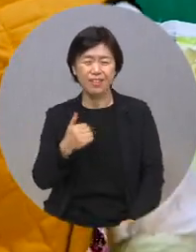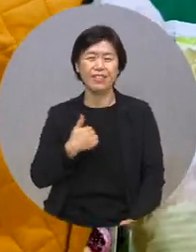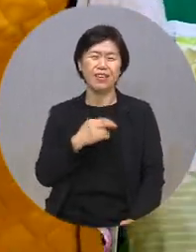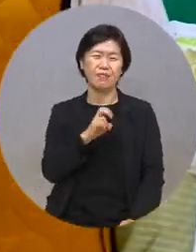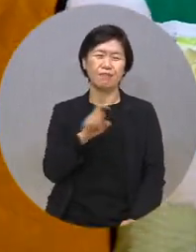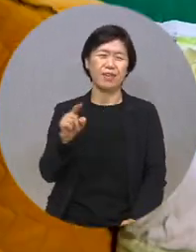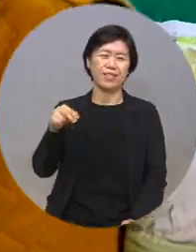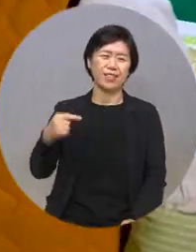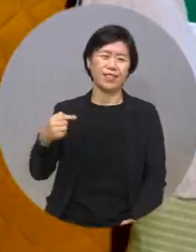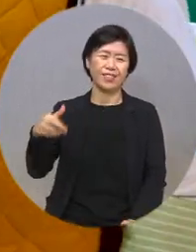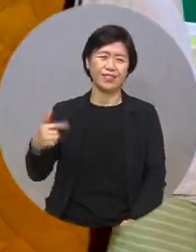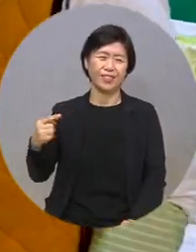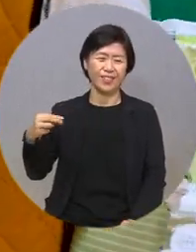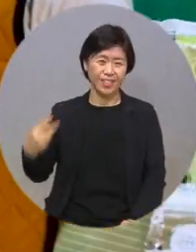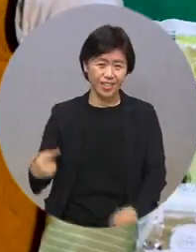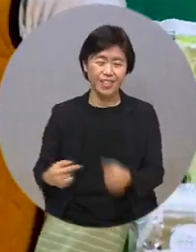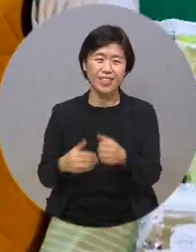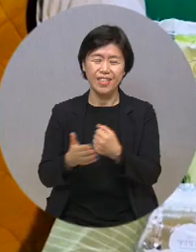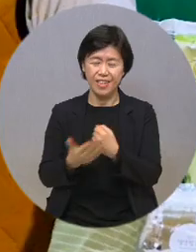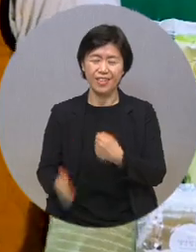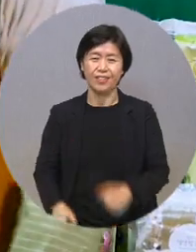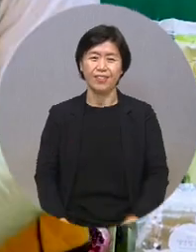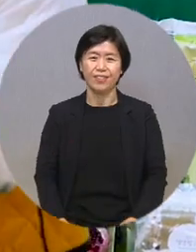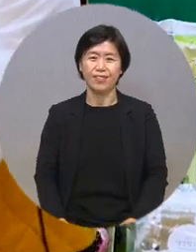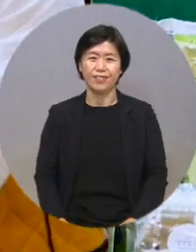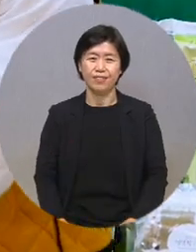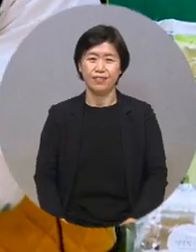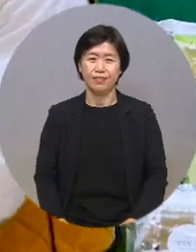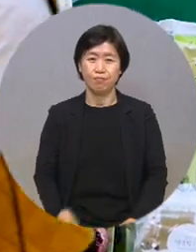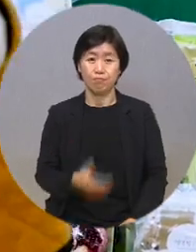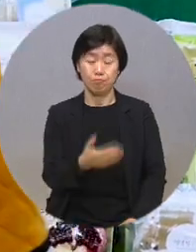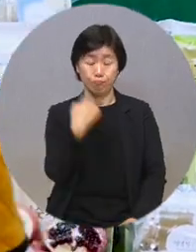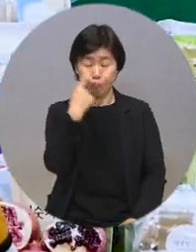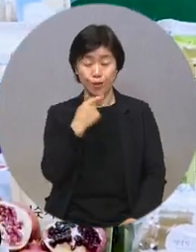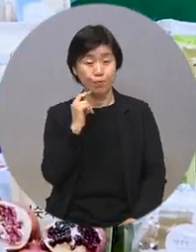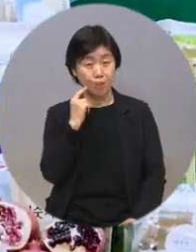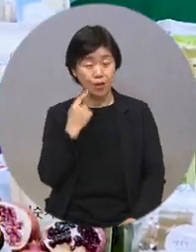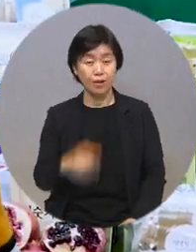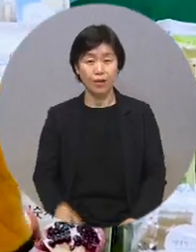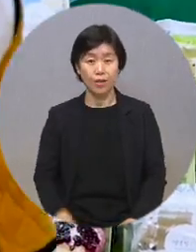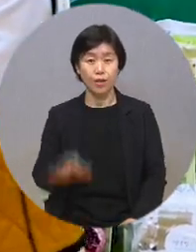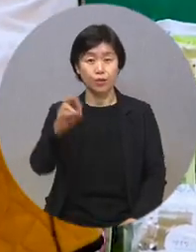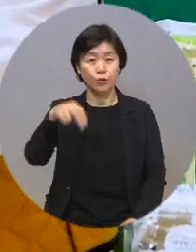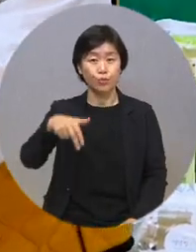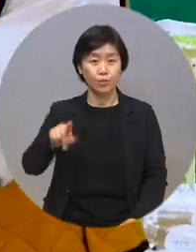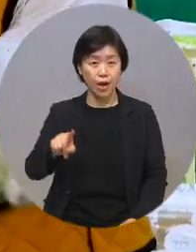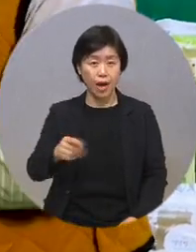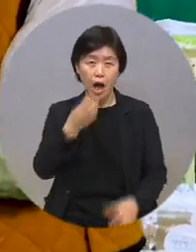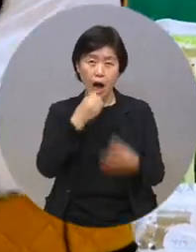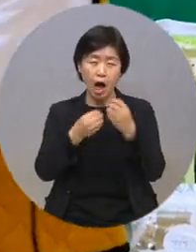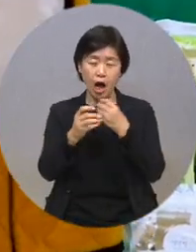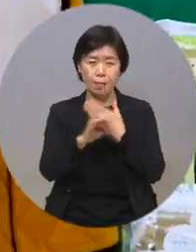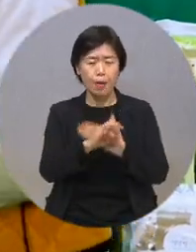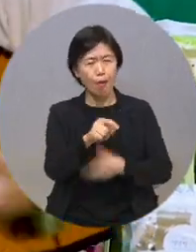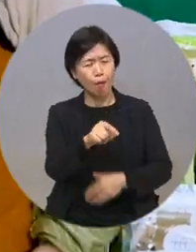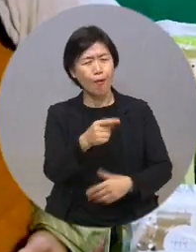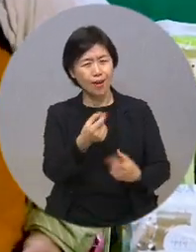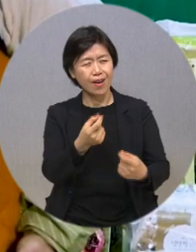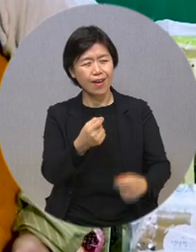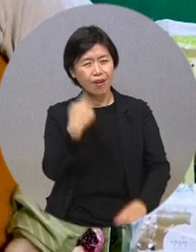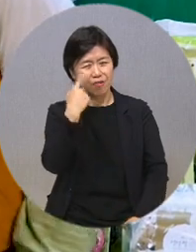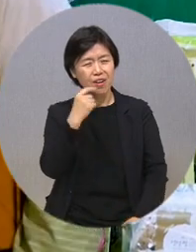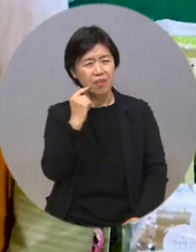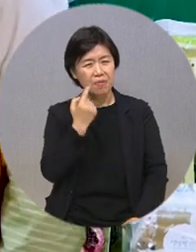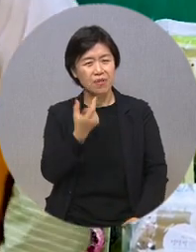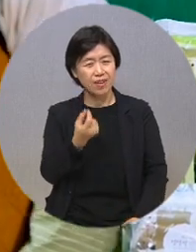마스코트. 알겠습니다. 하지만 너무 고우십니다. 유자 먹으면 이렇게 될 것 같아가지고. 네. 아, 지금 나도 갑자기 이런 거 좀 사가고